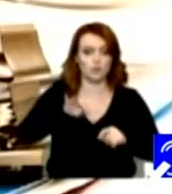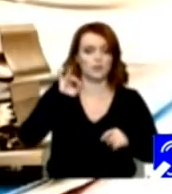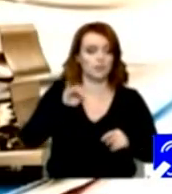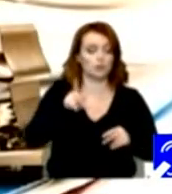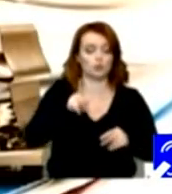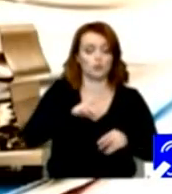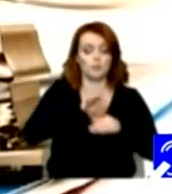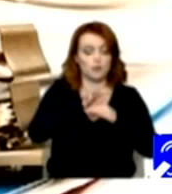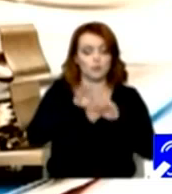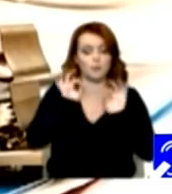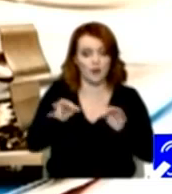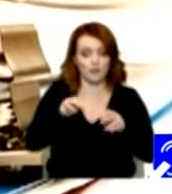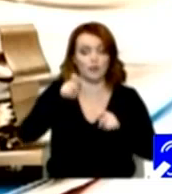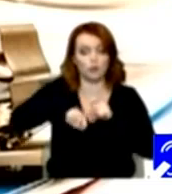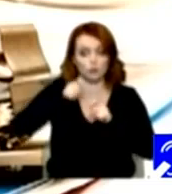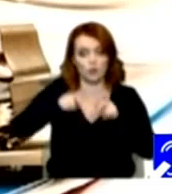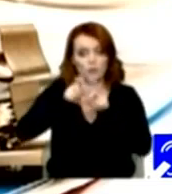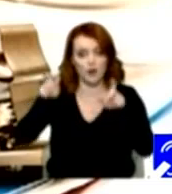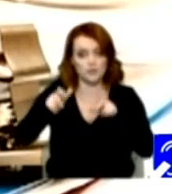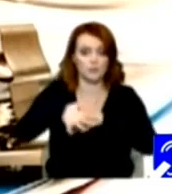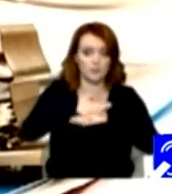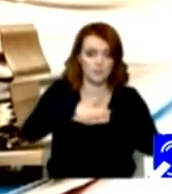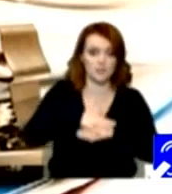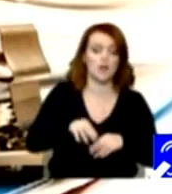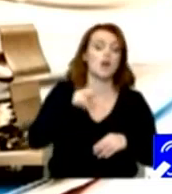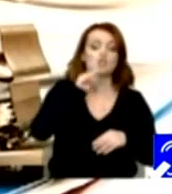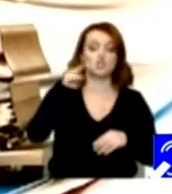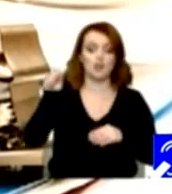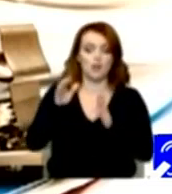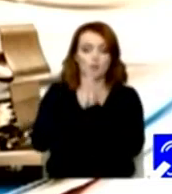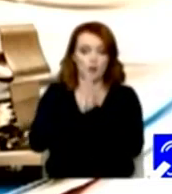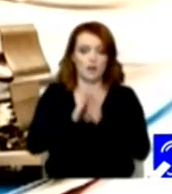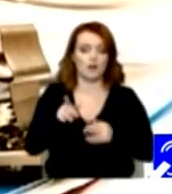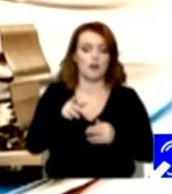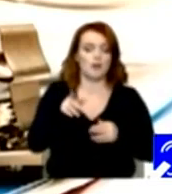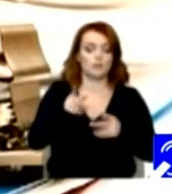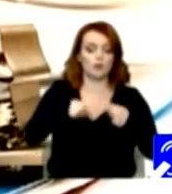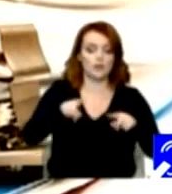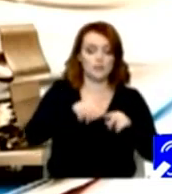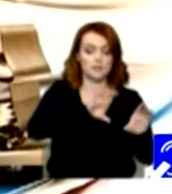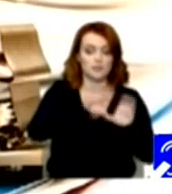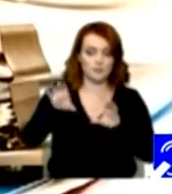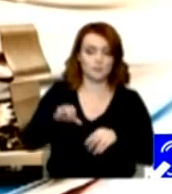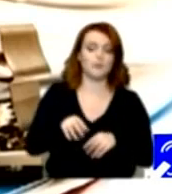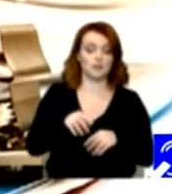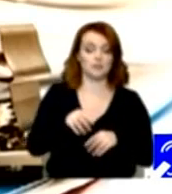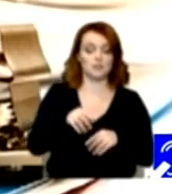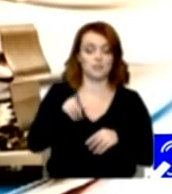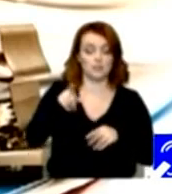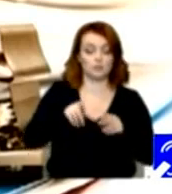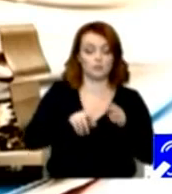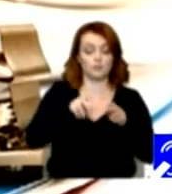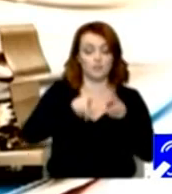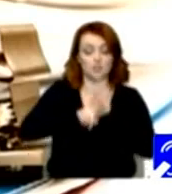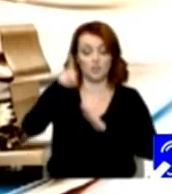controlului inopinat CNA recomandă ca responsabilii de la asta se adoptă un plan de Integritate si va fi monitorizat de inspectorii